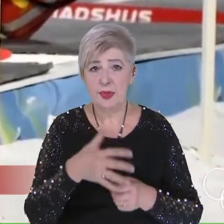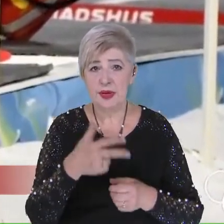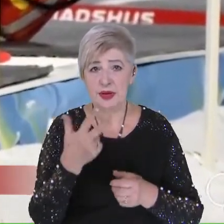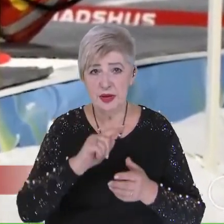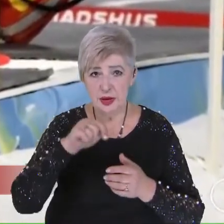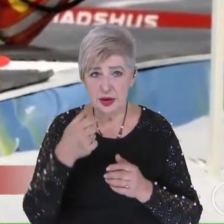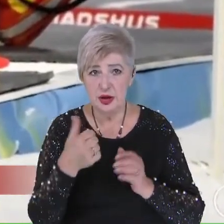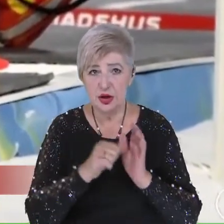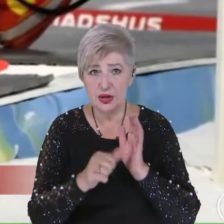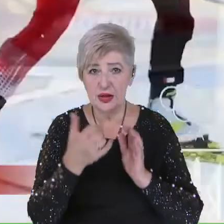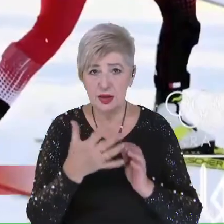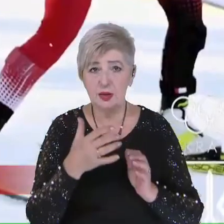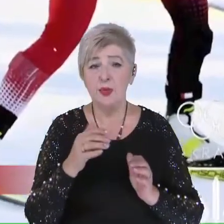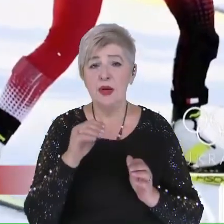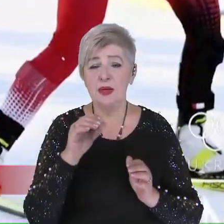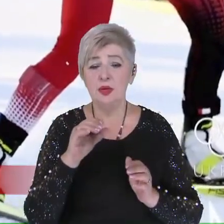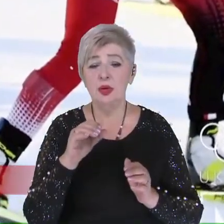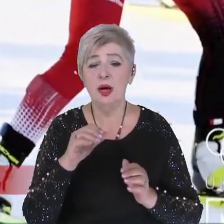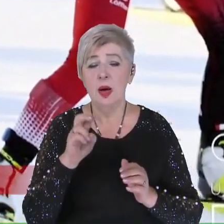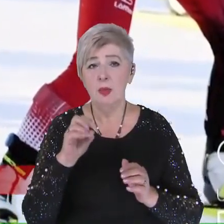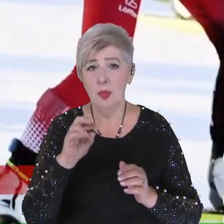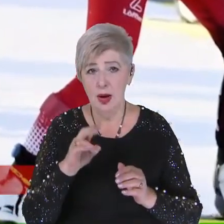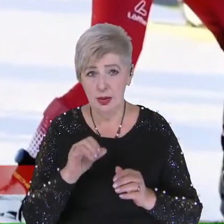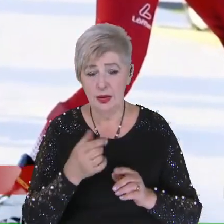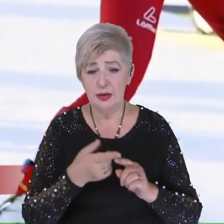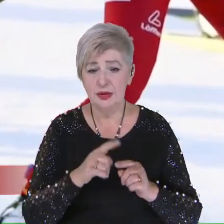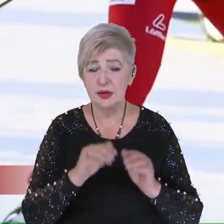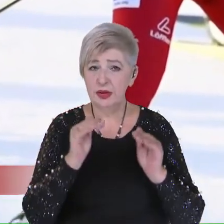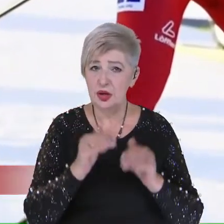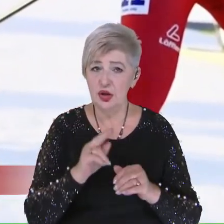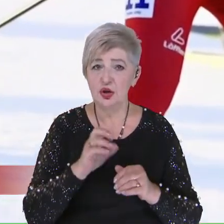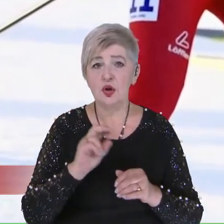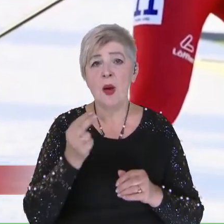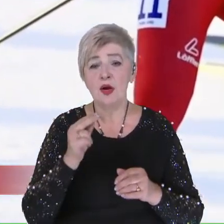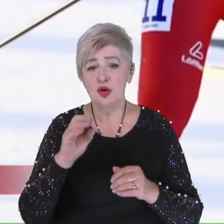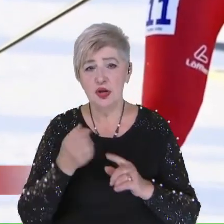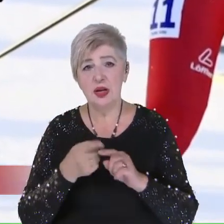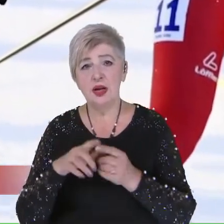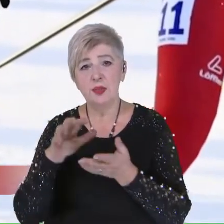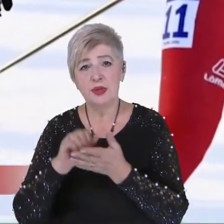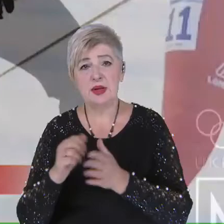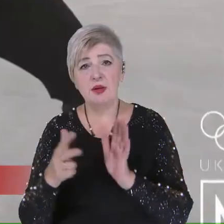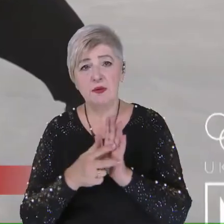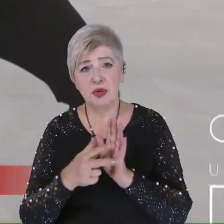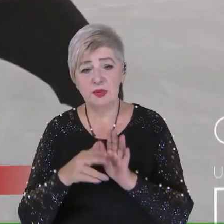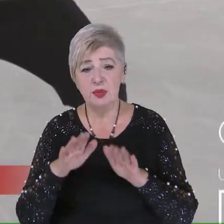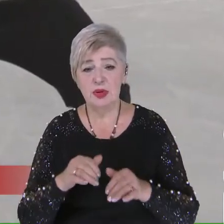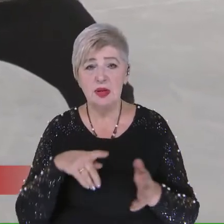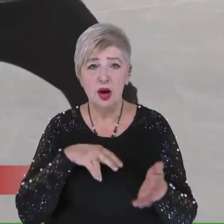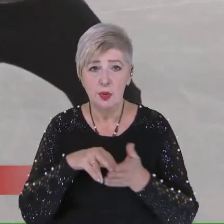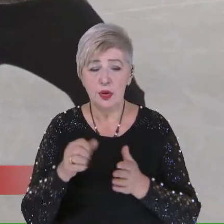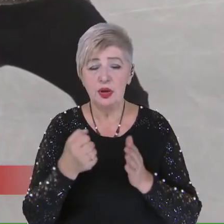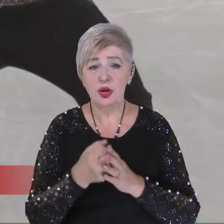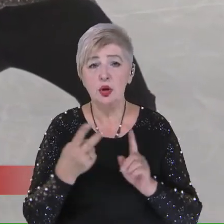53,65 бала. Це на 0,05 бала нижче, ніж у чеських фігуристів, які посіли 8-ме місце. Тож пройти до другого